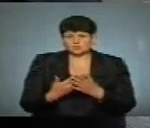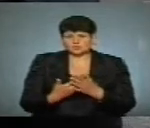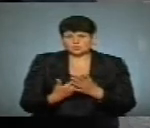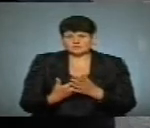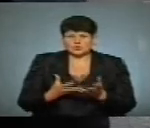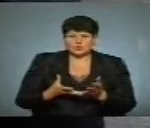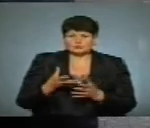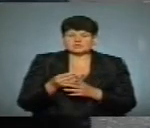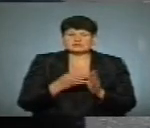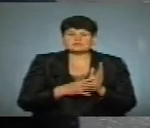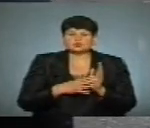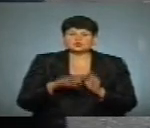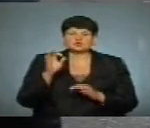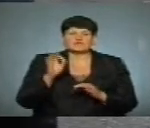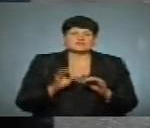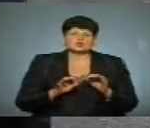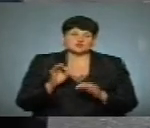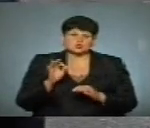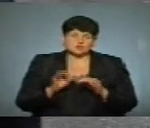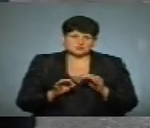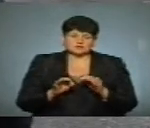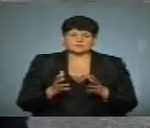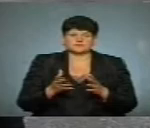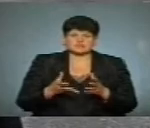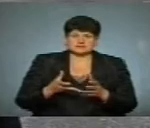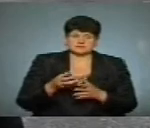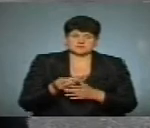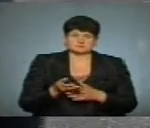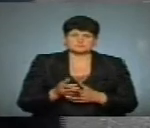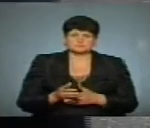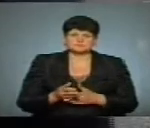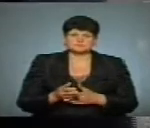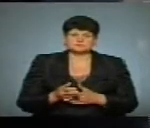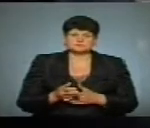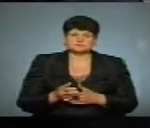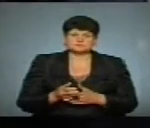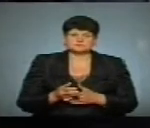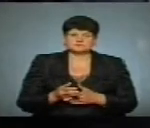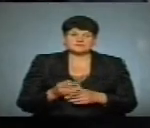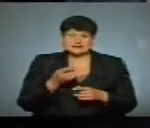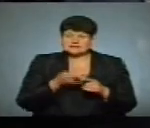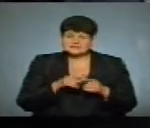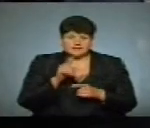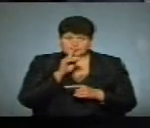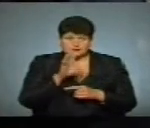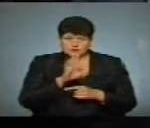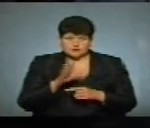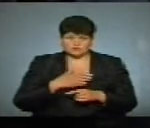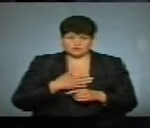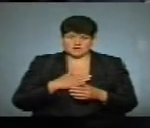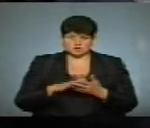десь оплатили 90%, процент оплати складає 90%. Це непогано в наших